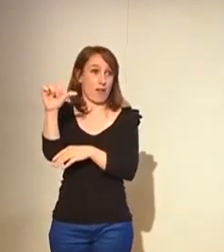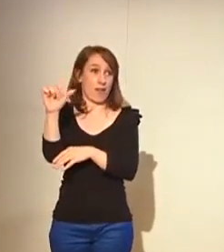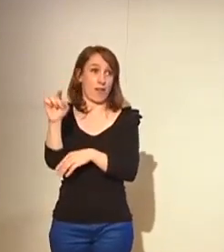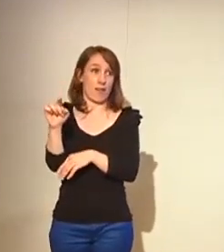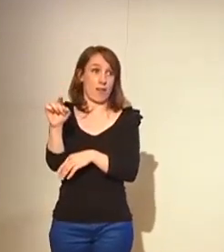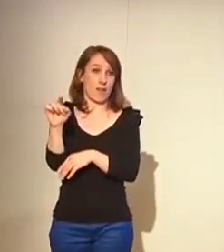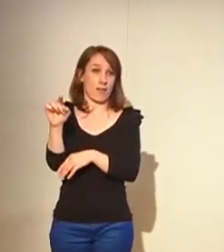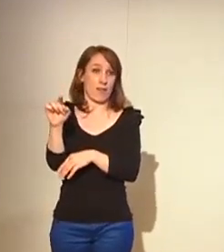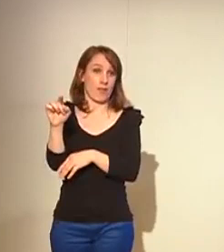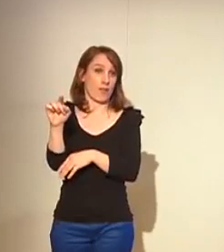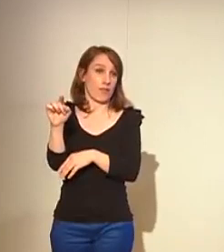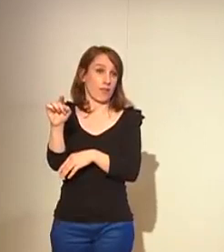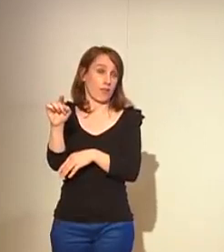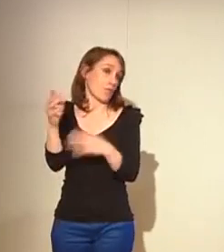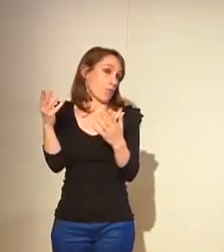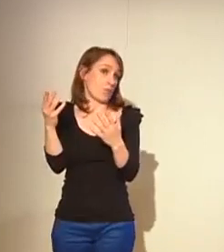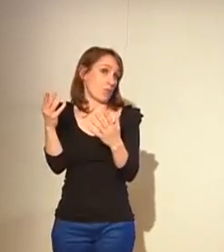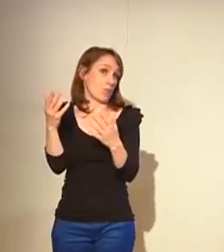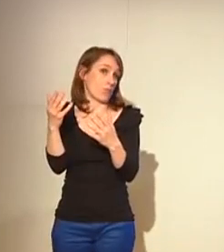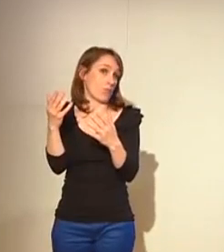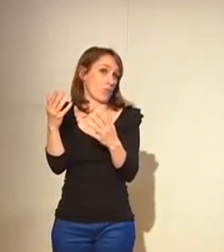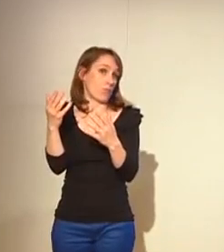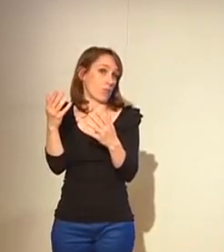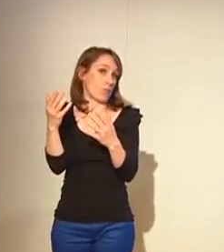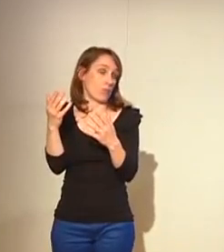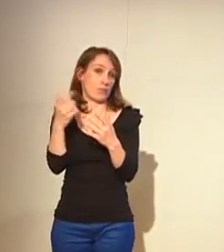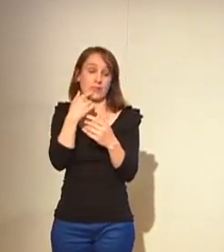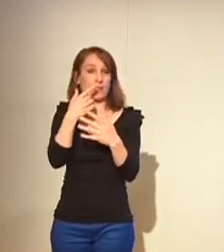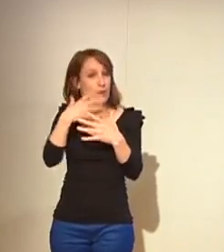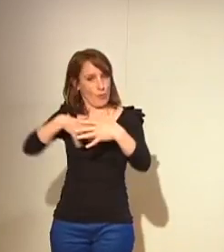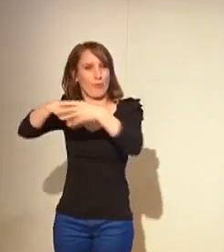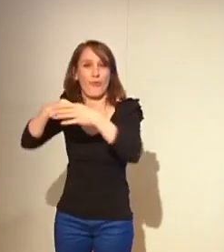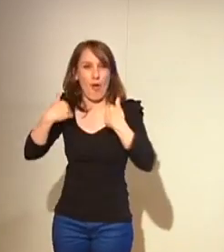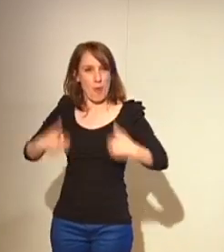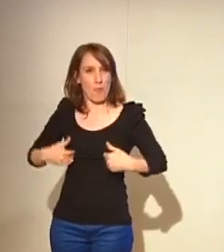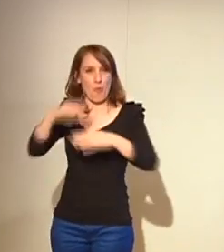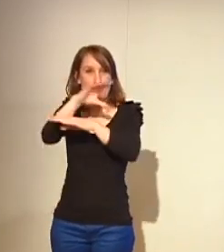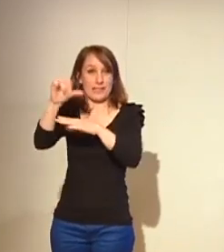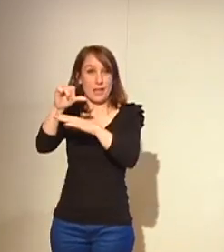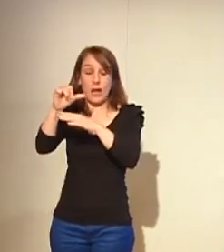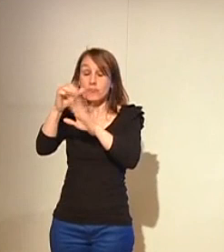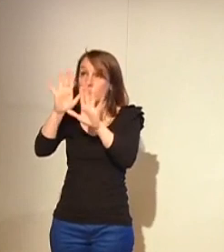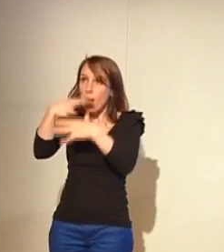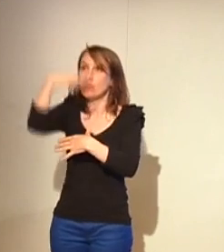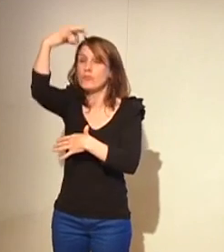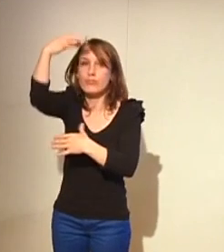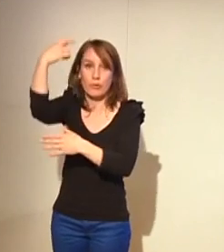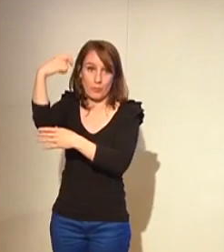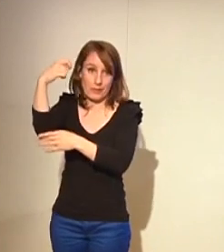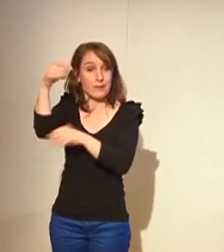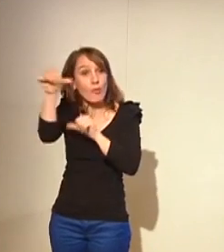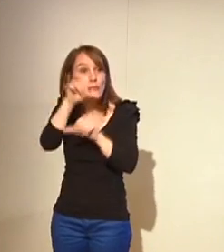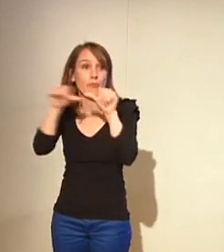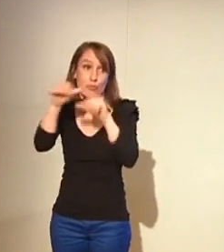d'administration donc l'un des membres du conseil d'administration donc nous devons euh l'autoriser à